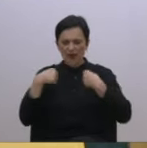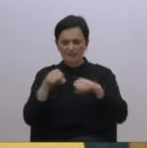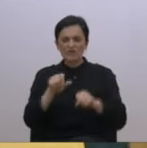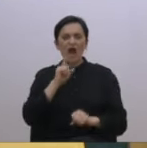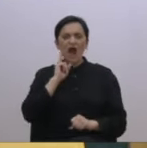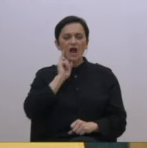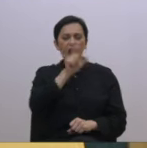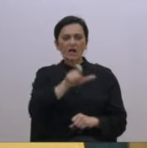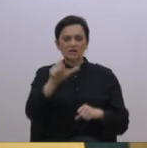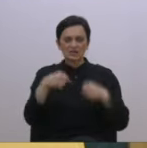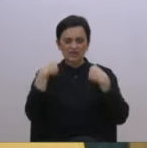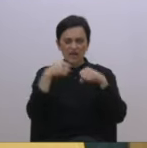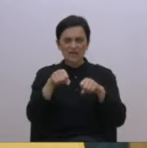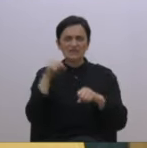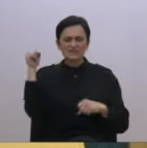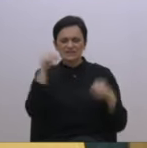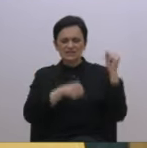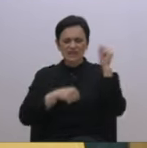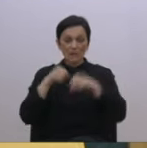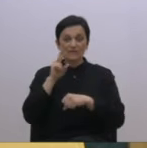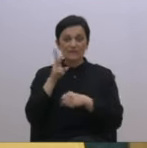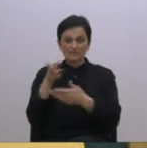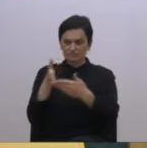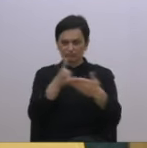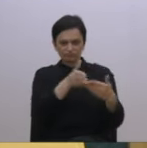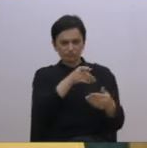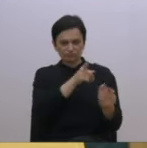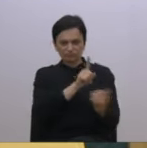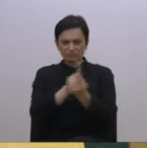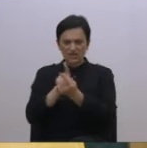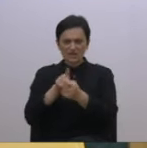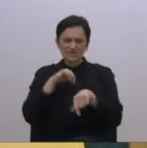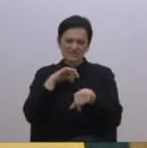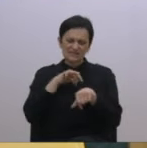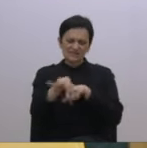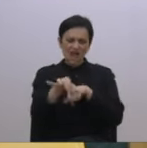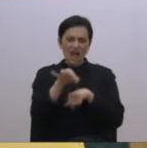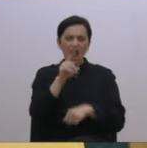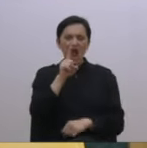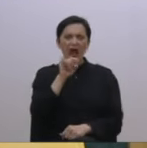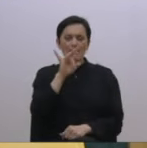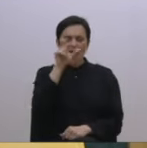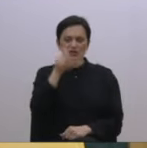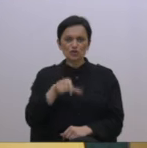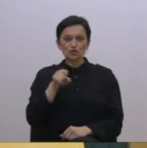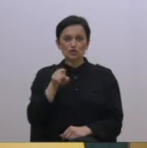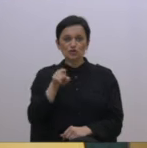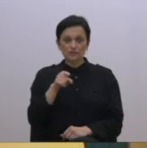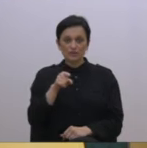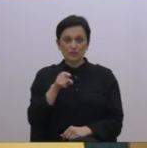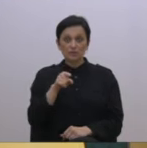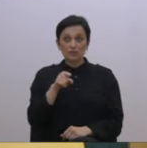ახალგაზრდებს, სცემდნენ ყველას, ვისაც წააწყდნენ. სასტიკად გაუწორდნენ ლევან ხაბეიშვილს,